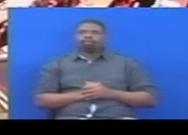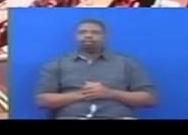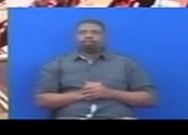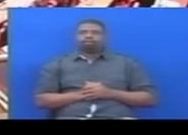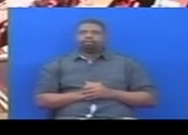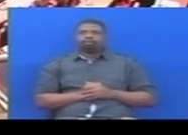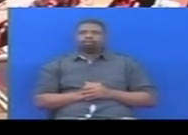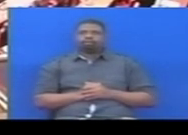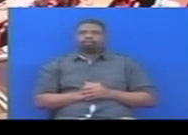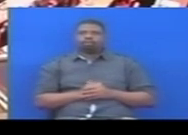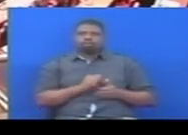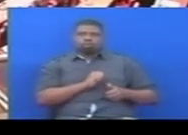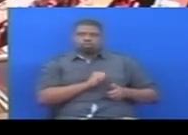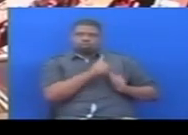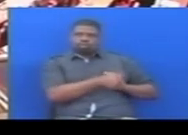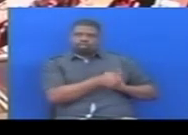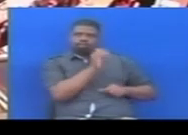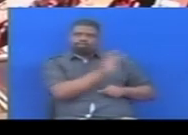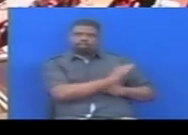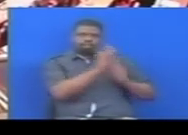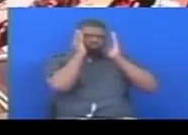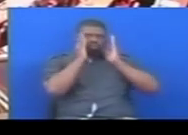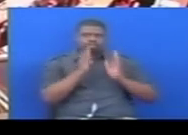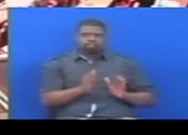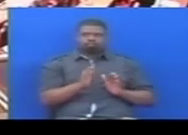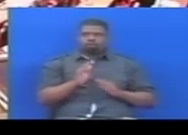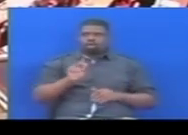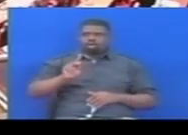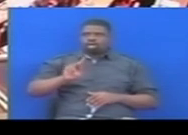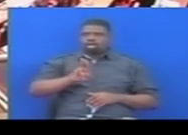Kwa niaba yake Mheshimiwa Hadija Abud.